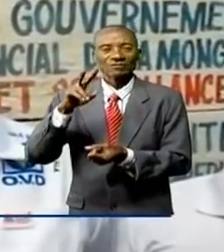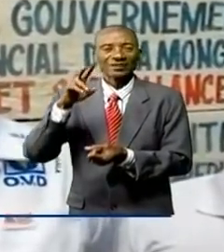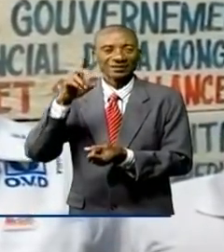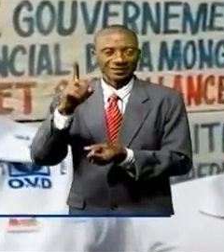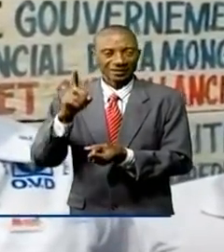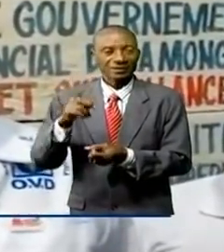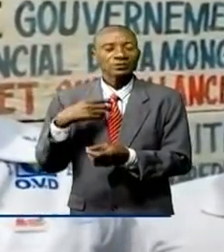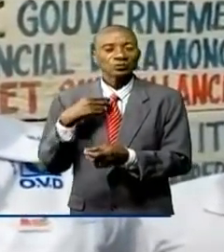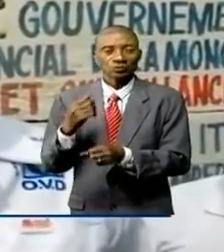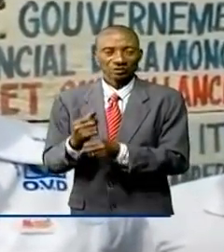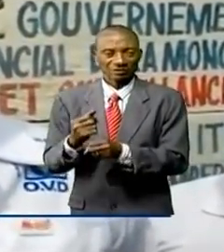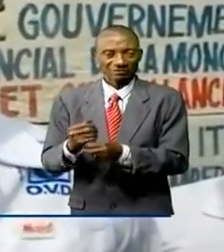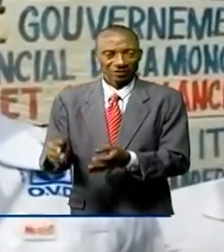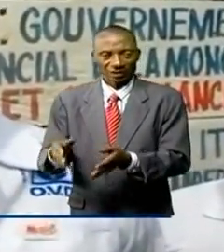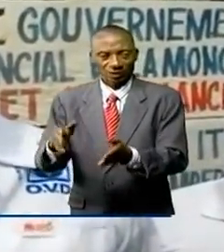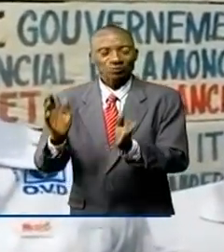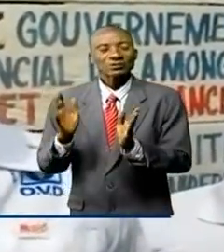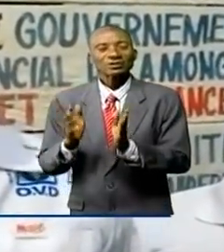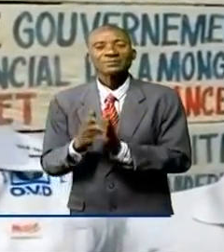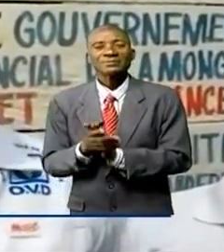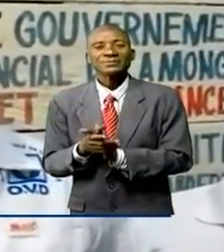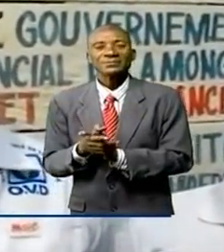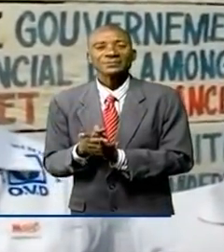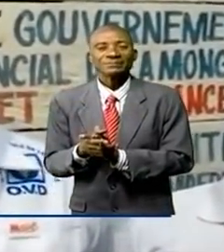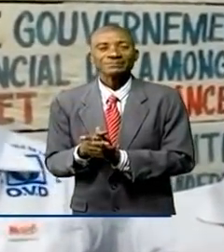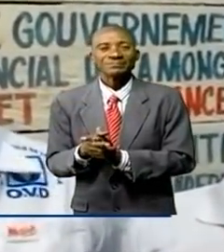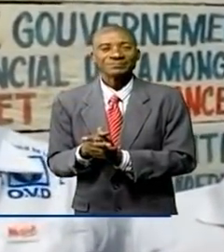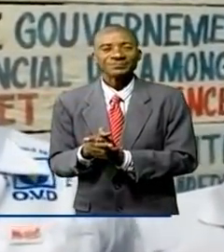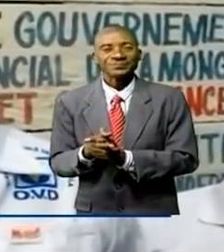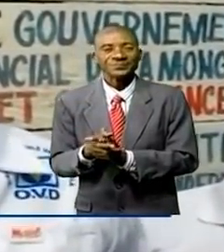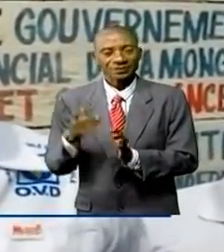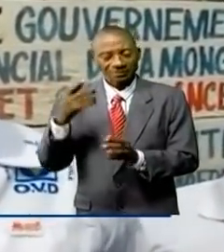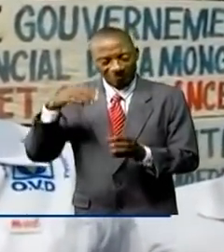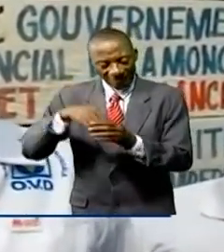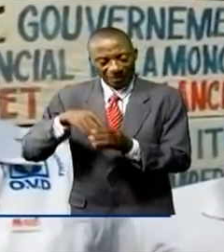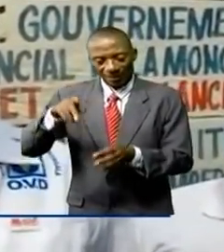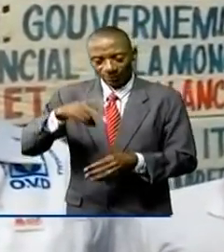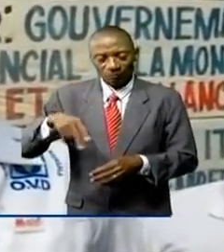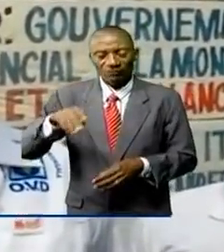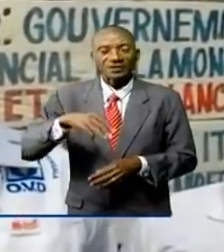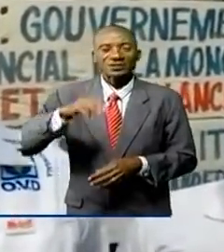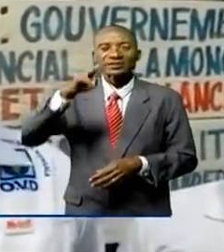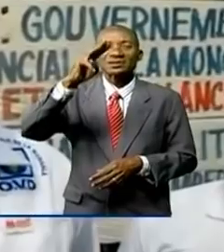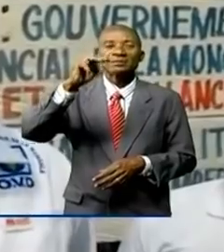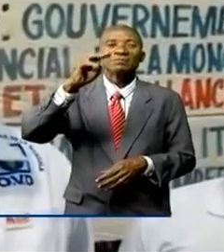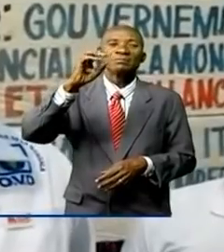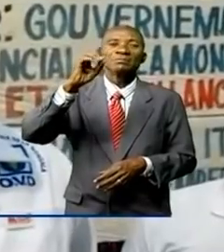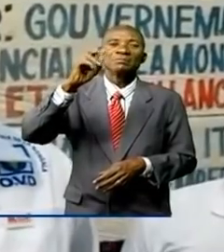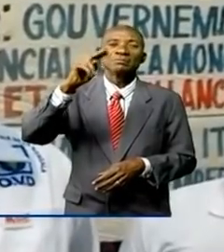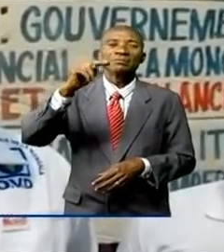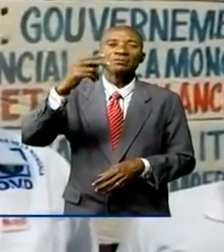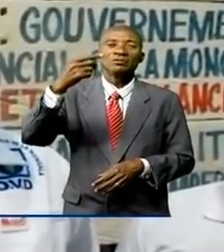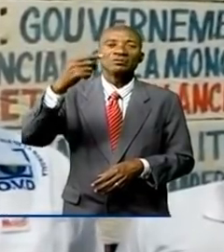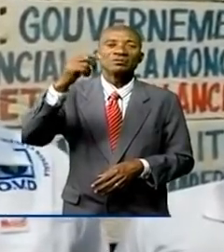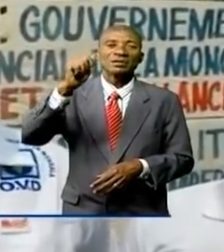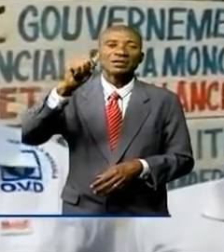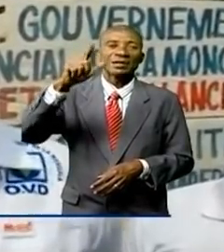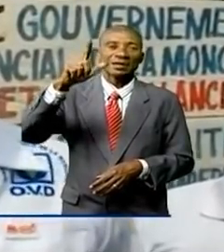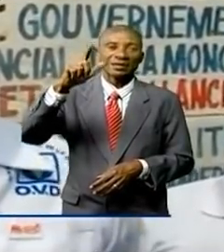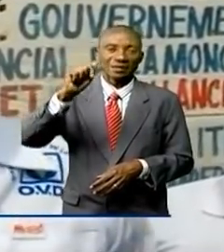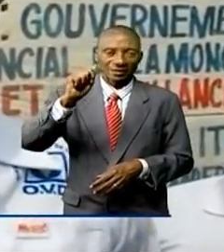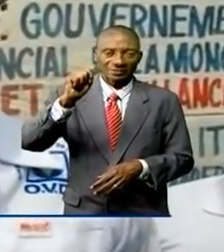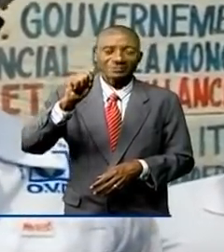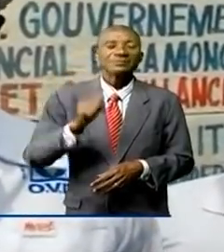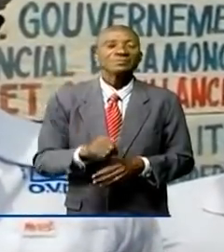Félix Antoine Tshisekedi Tshilombo, nous, de la province de la Mangala, nous sommes appelés à faire des travaux, des nos